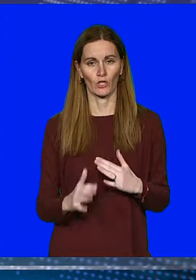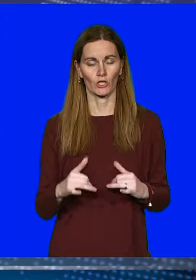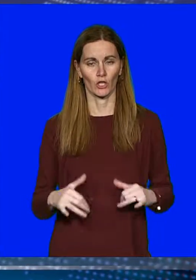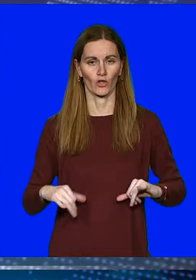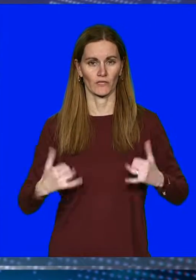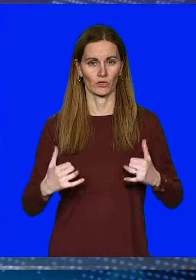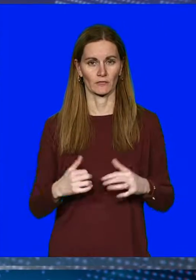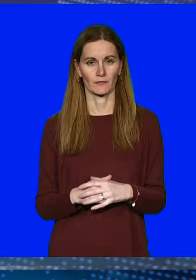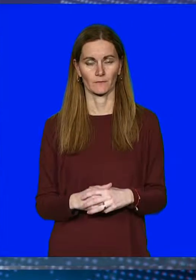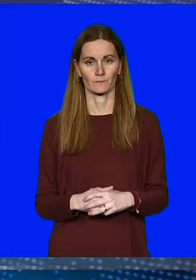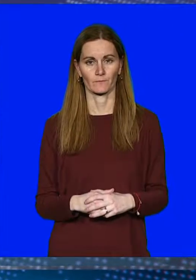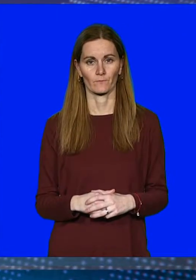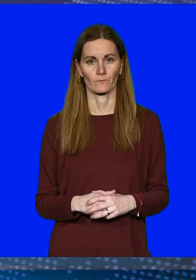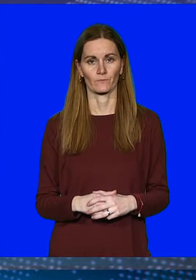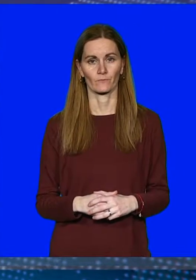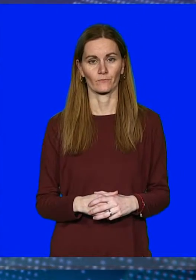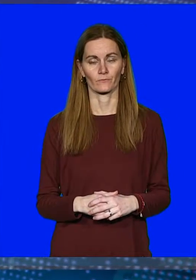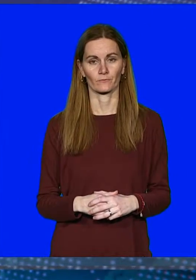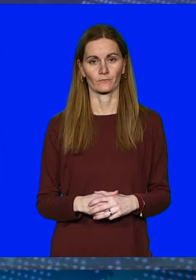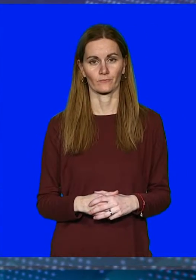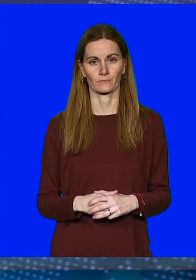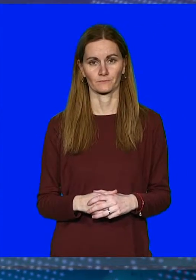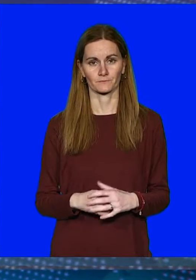kraj 2018.